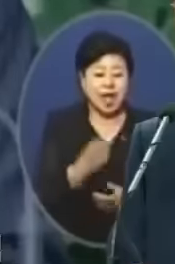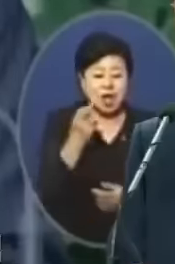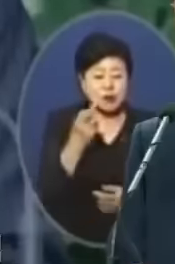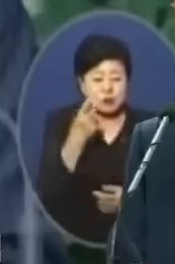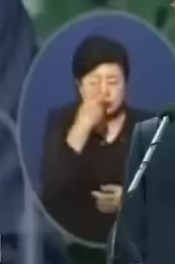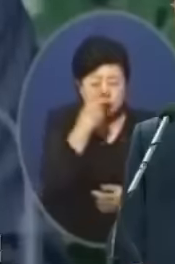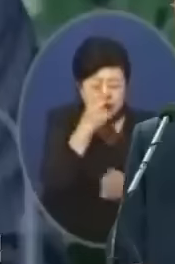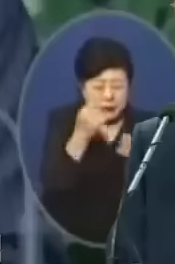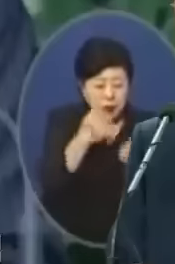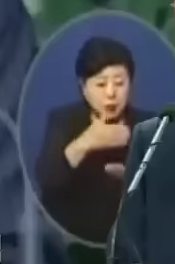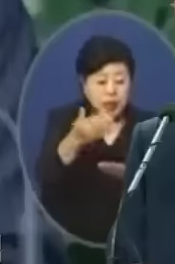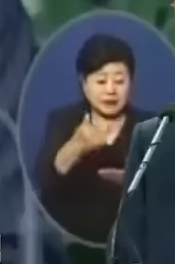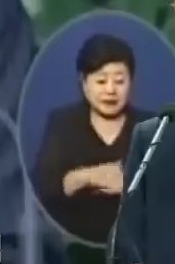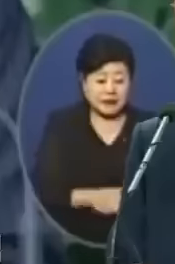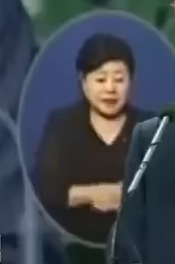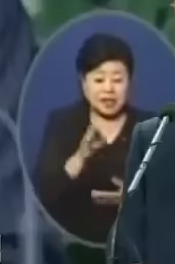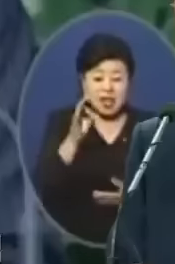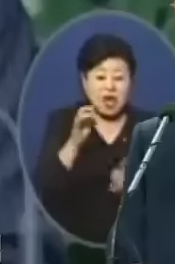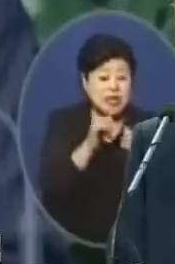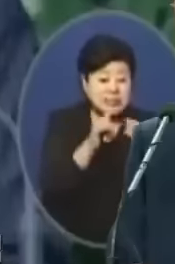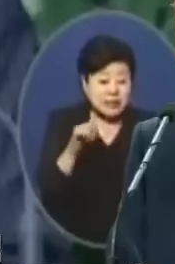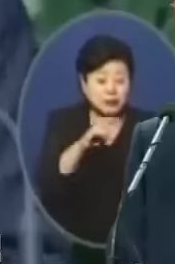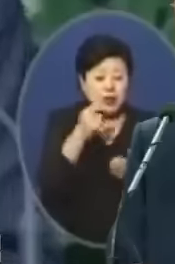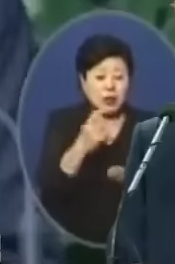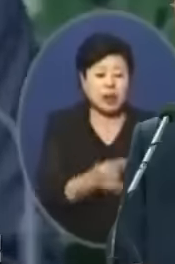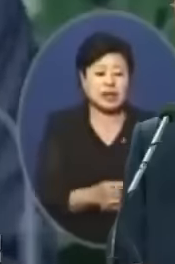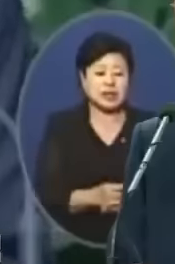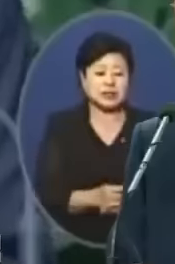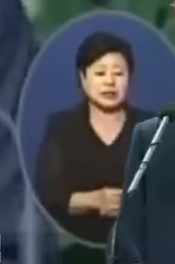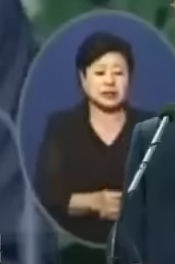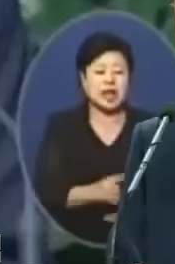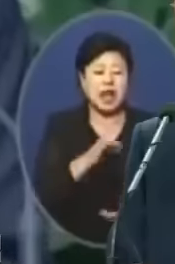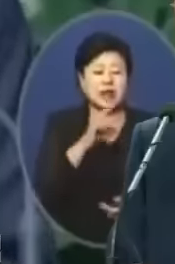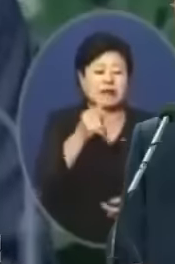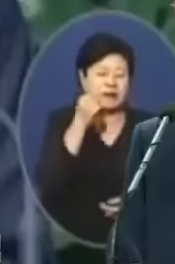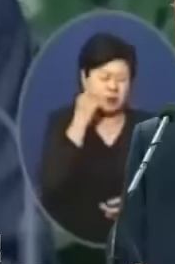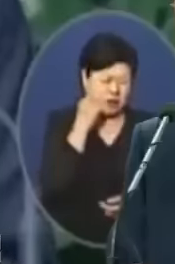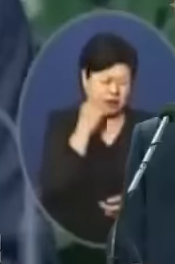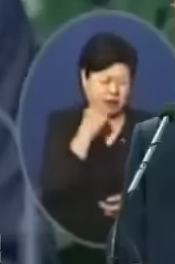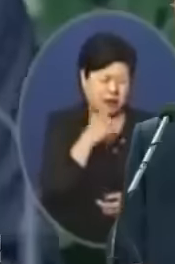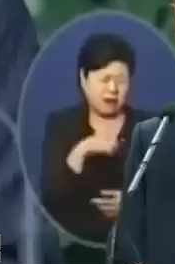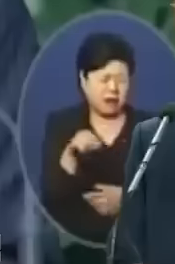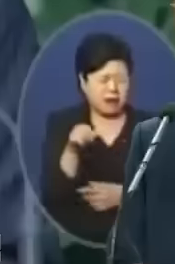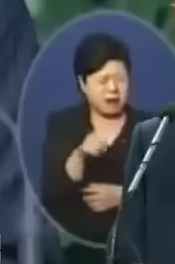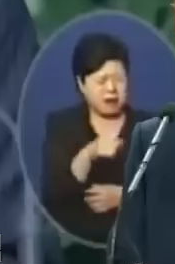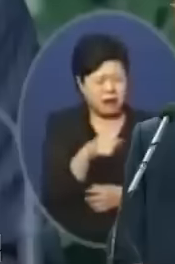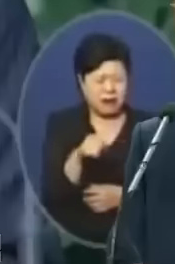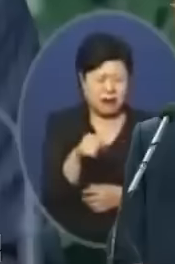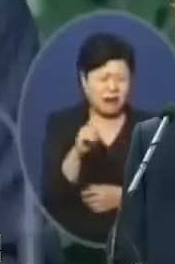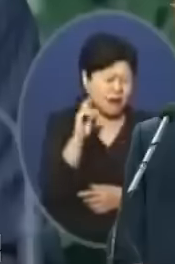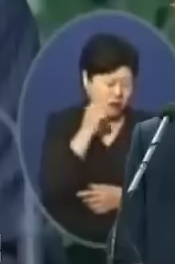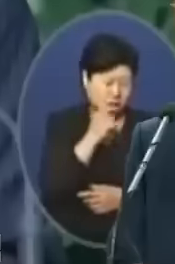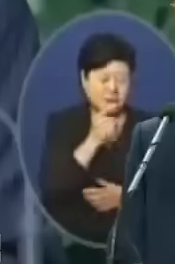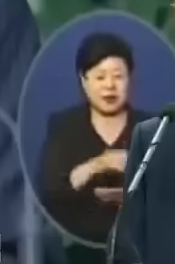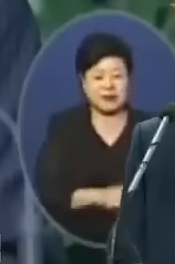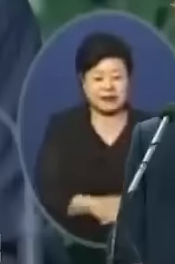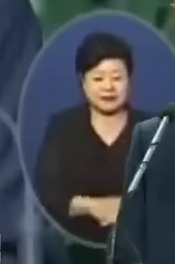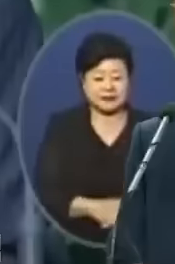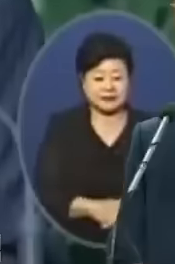12명의 정탐꾼을 보냈는데 10명은 돌아와서 고개를 설레설레냅니다. 어림도 없습니다.